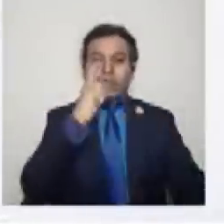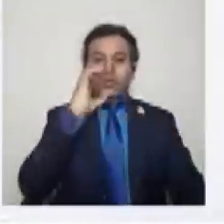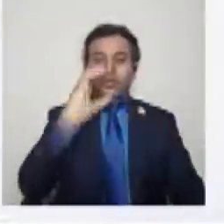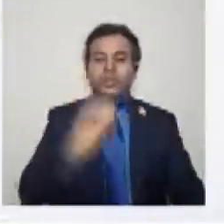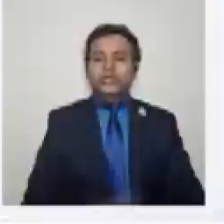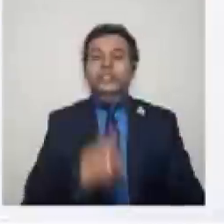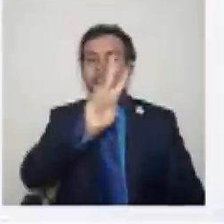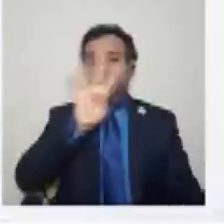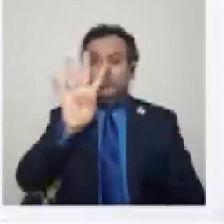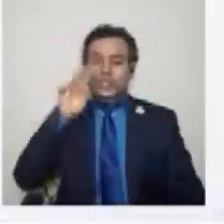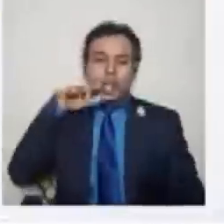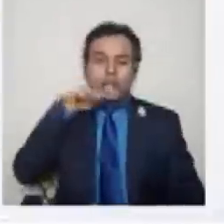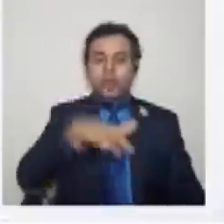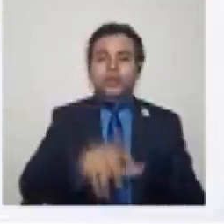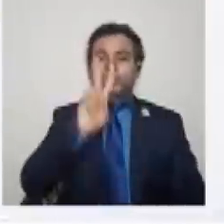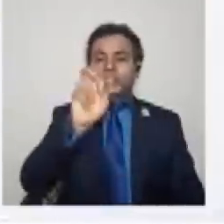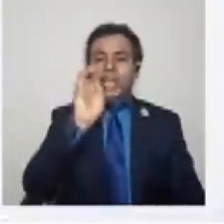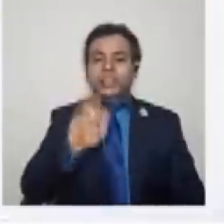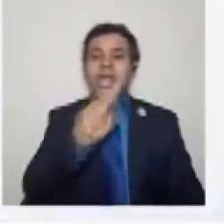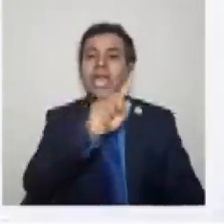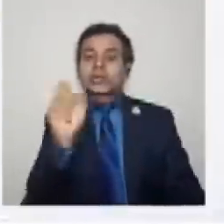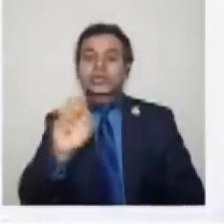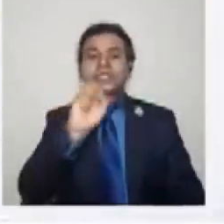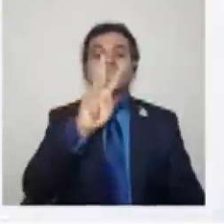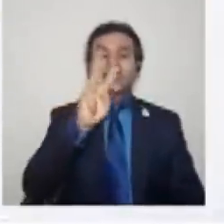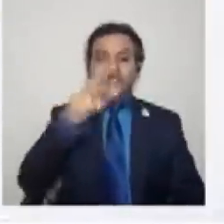1,76,597টি এবং এ পর্যন্ত ফোন কল গ্রহণ করা হয়েছে